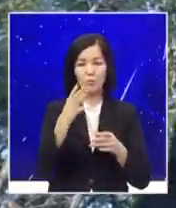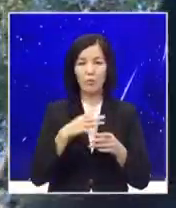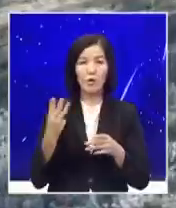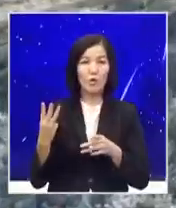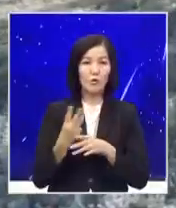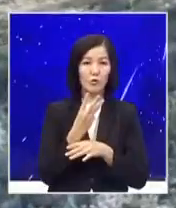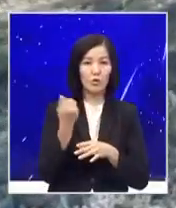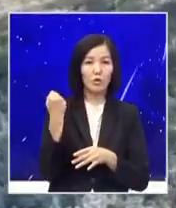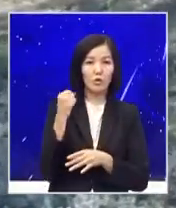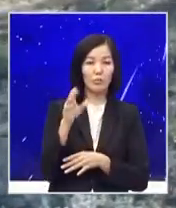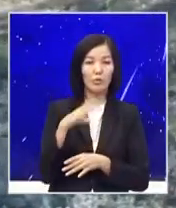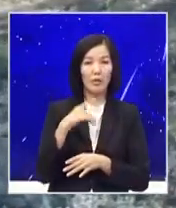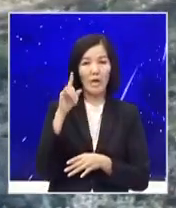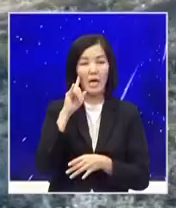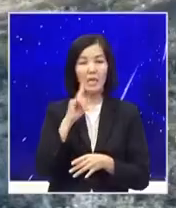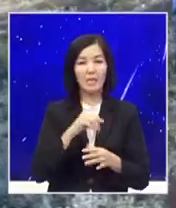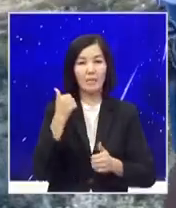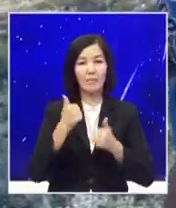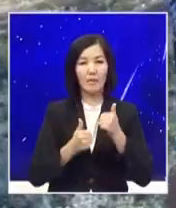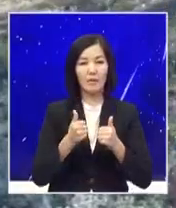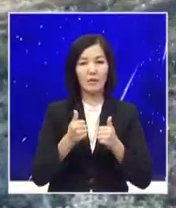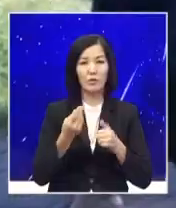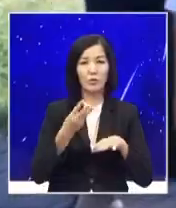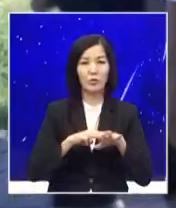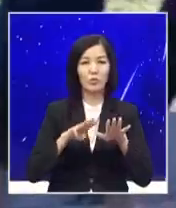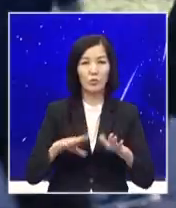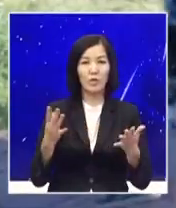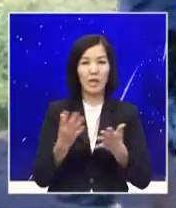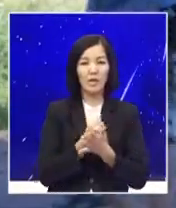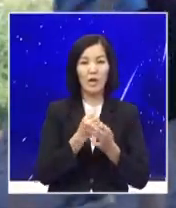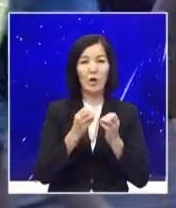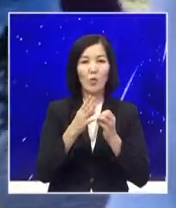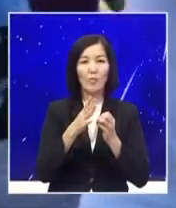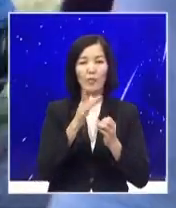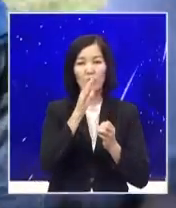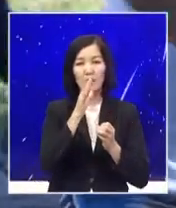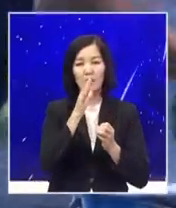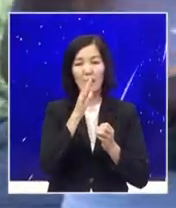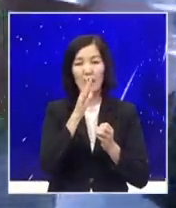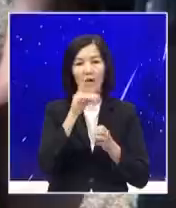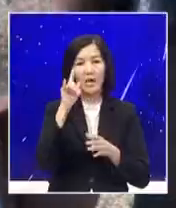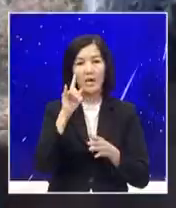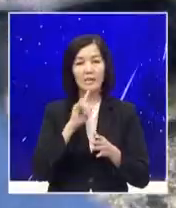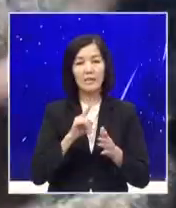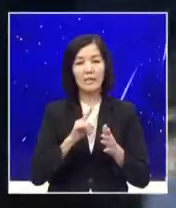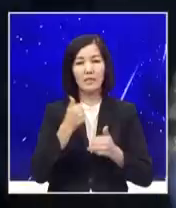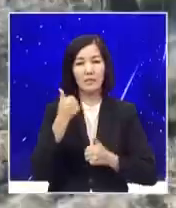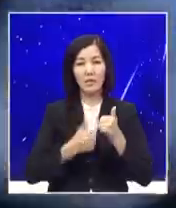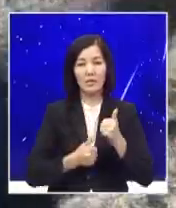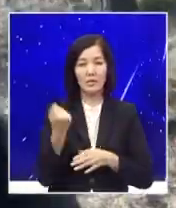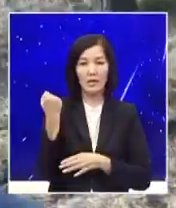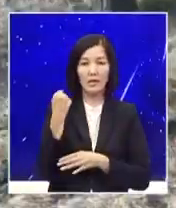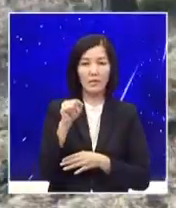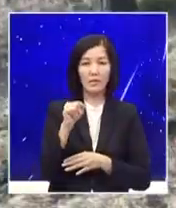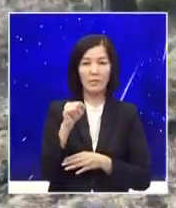мәрте чемпионы болды. Қазақстан біріншілігінде қола жүлде иегері атанды. 15 жастағы бозбала биыл елшілік жарыста жеңімпаз атануға бел